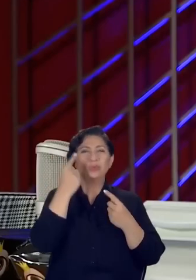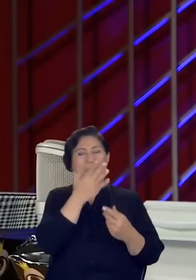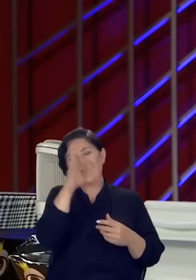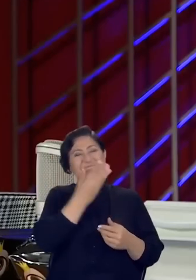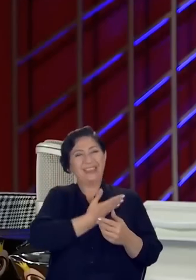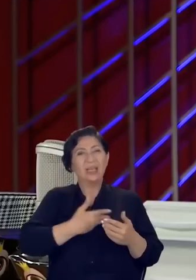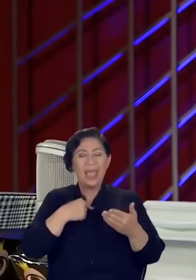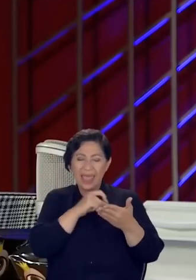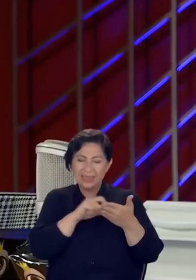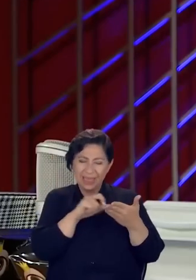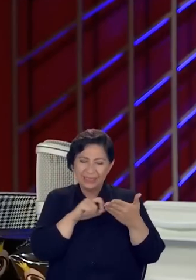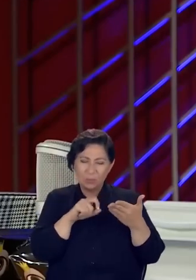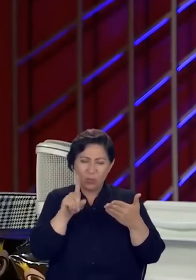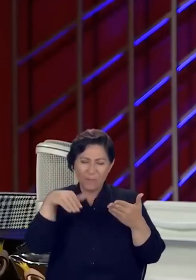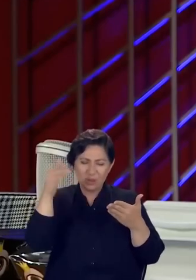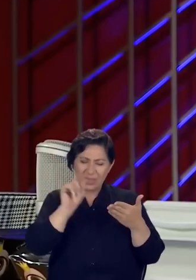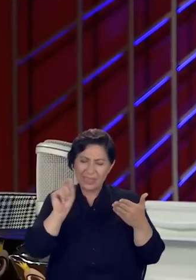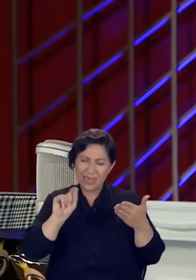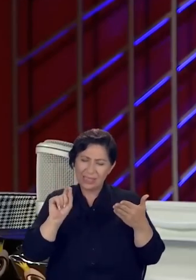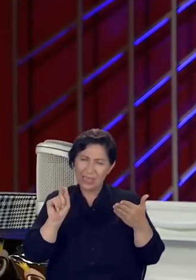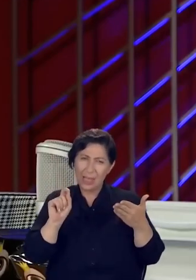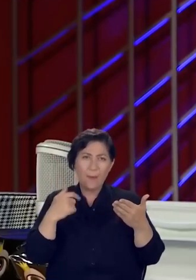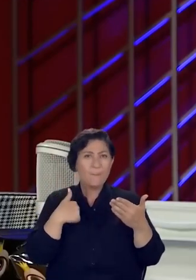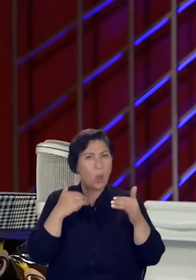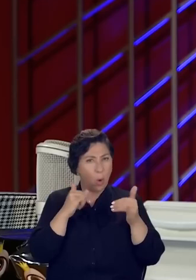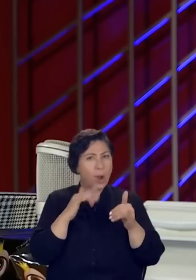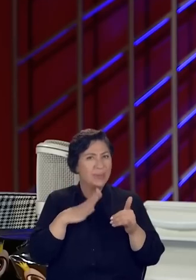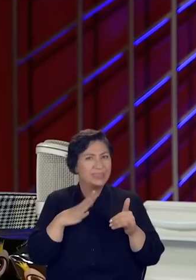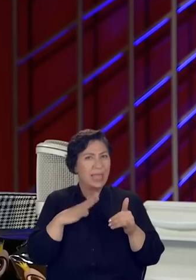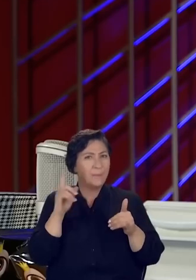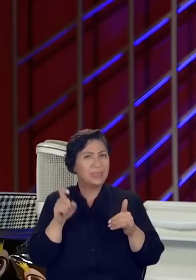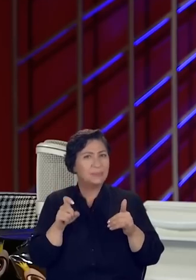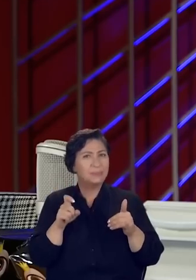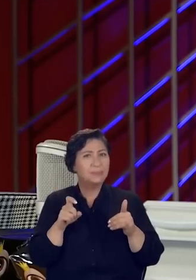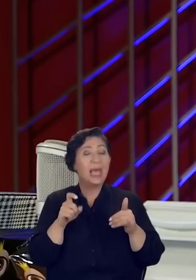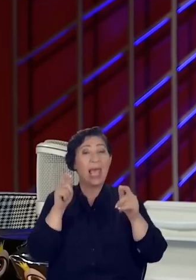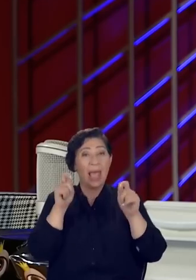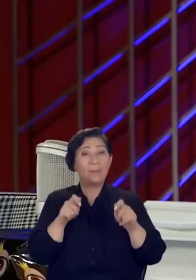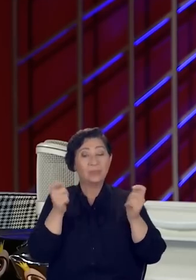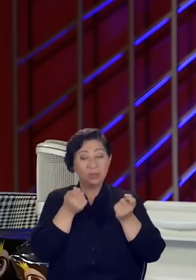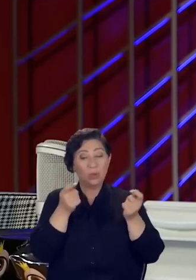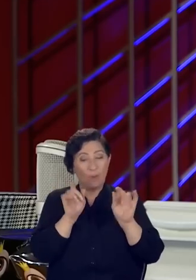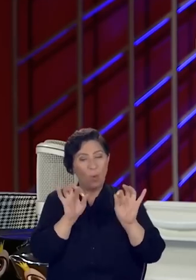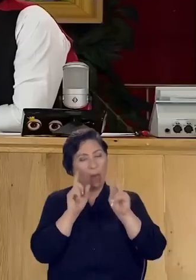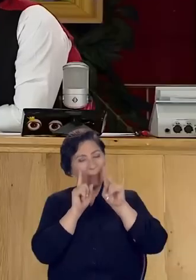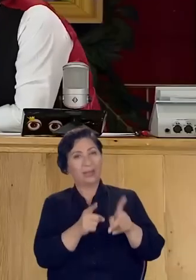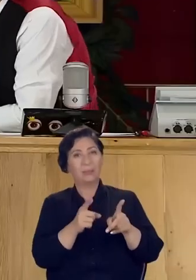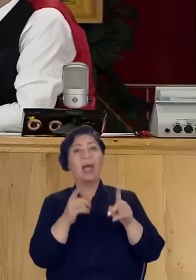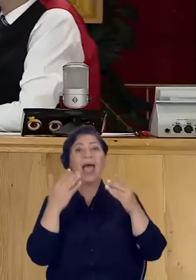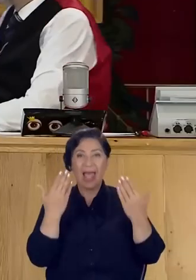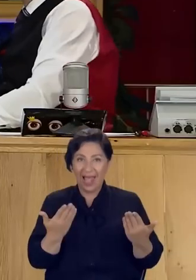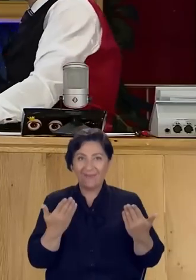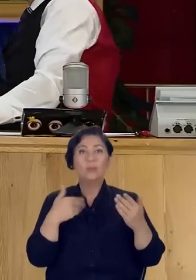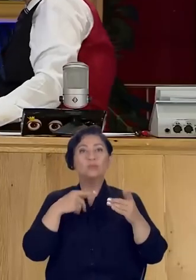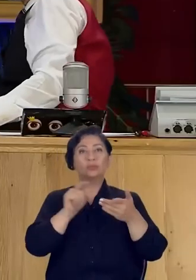Çünkü yazarken şöyle düşündüm. Bunu başkası yazsaydı ben oynamak ister miydim? Yaptığım işe hep öyle baktım. Evet dedim,